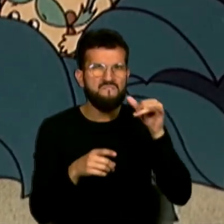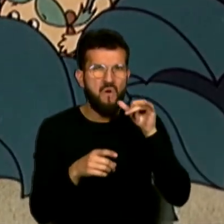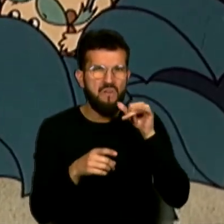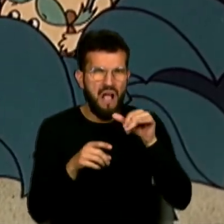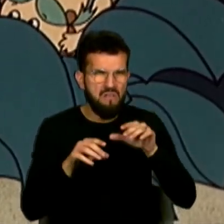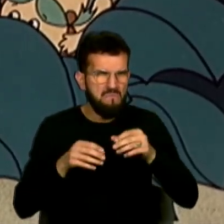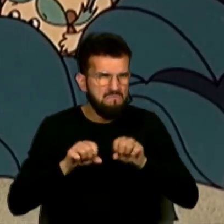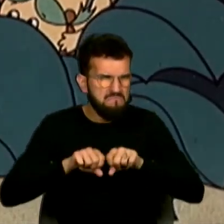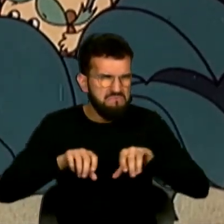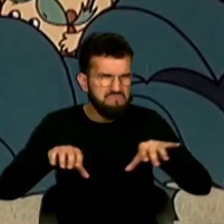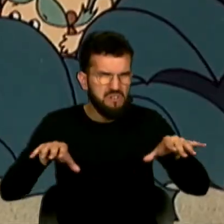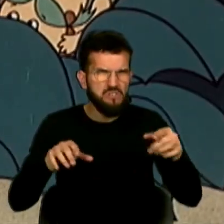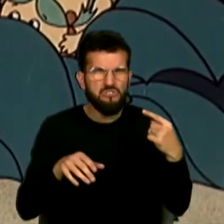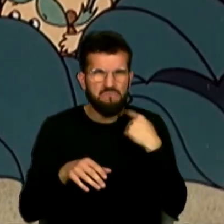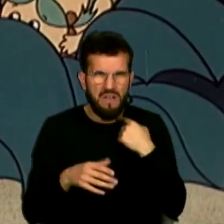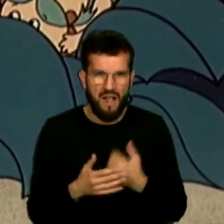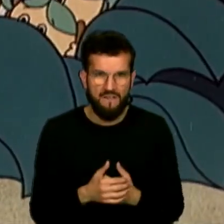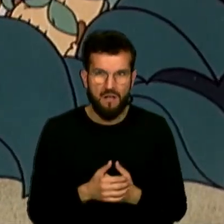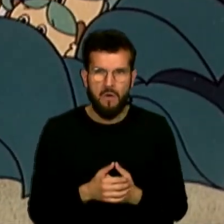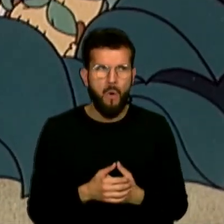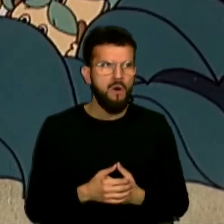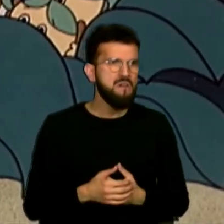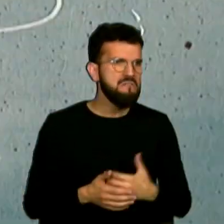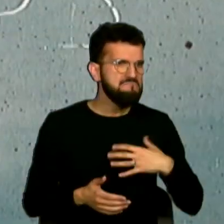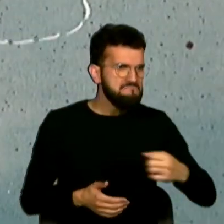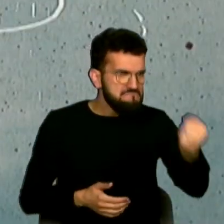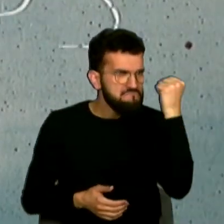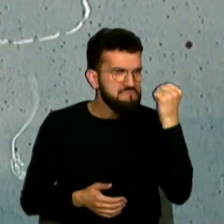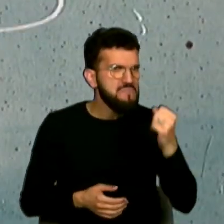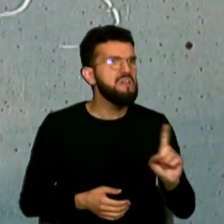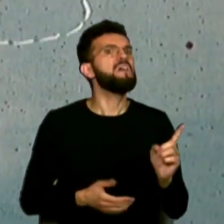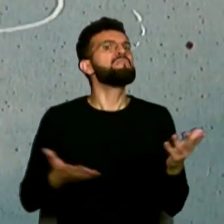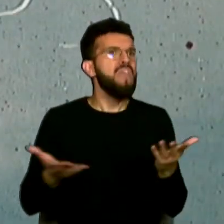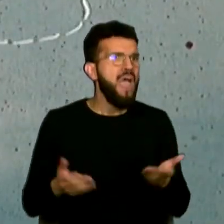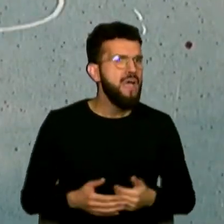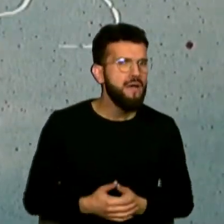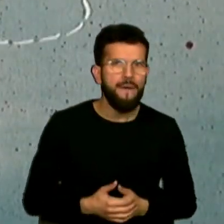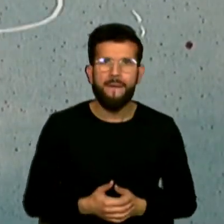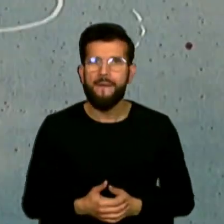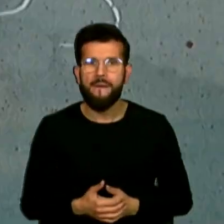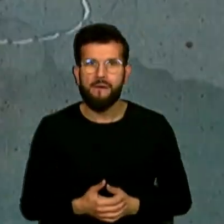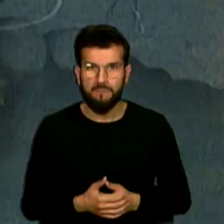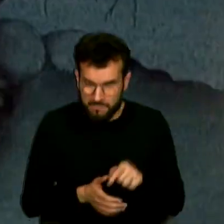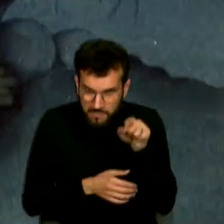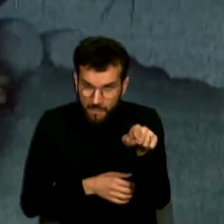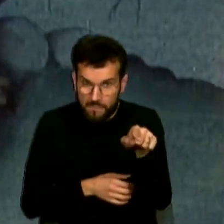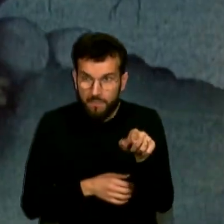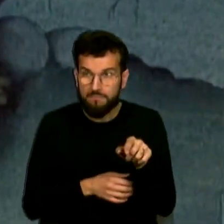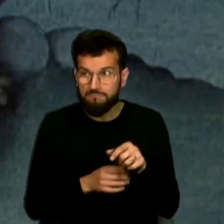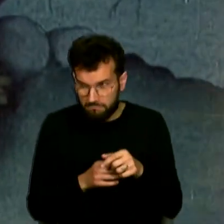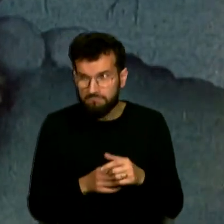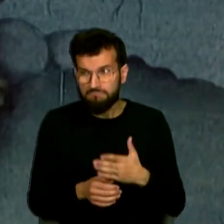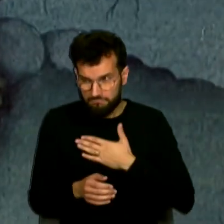Tisíc zrakov, rád by som videl toho hrdinu. Kde je? Tam? Tam. V